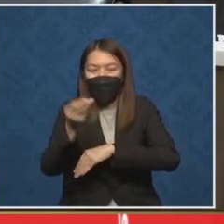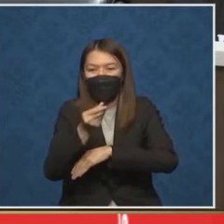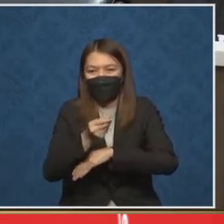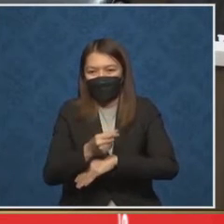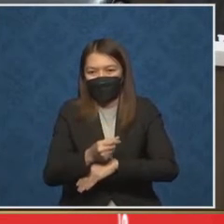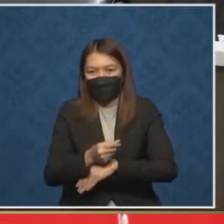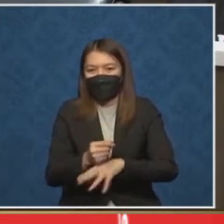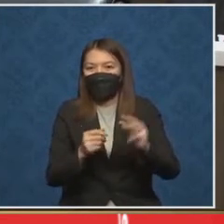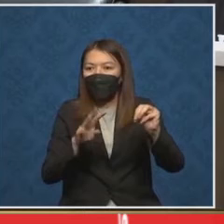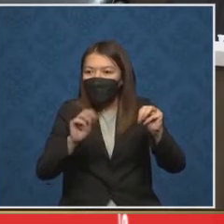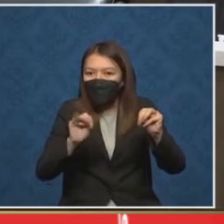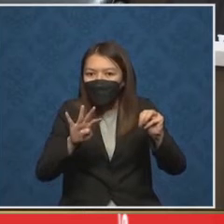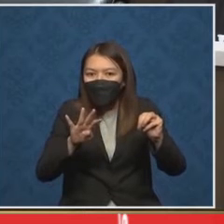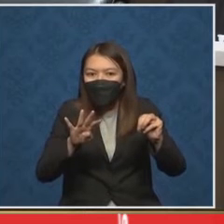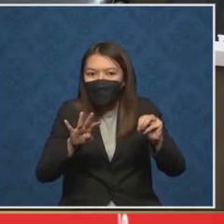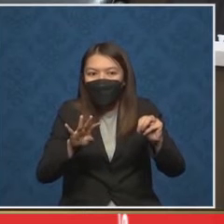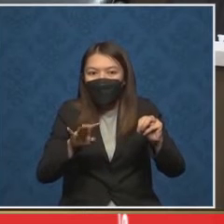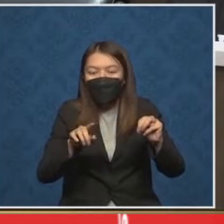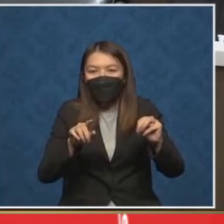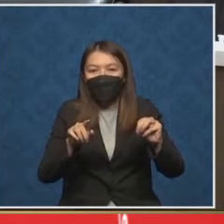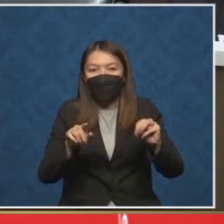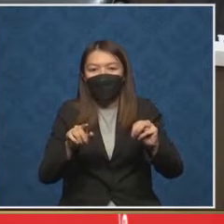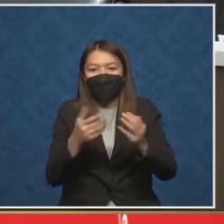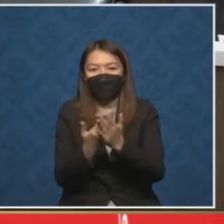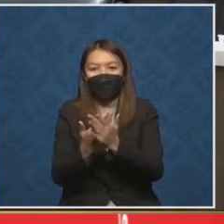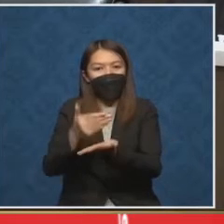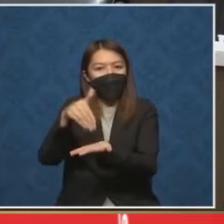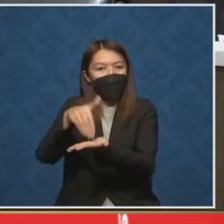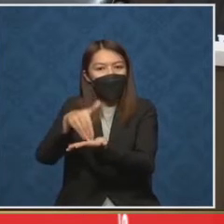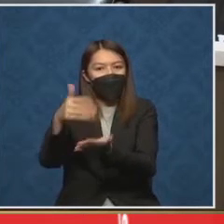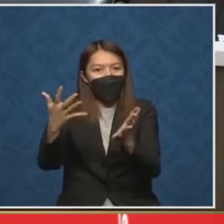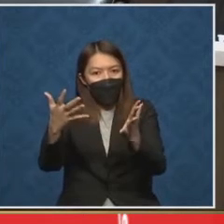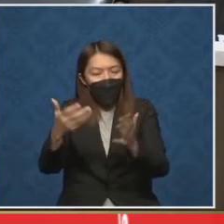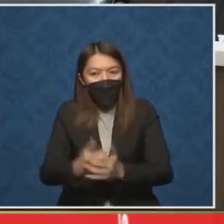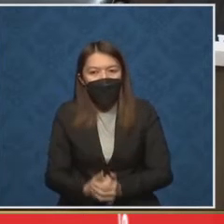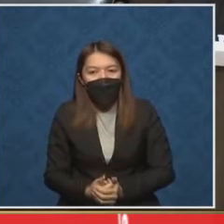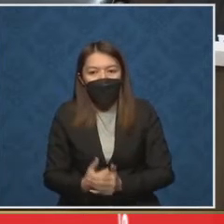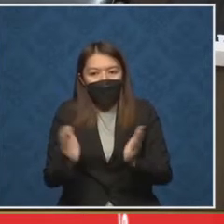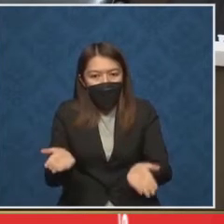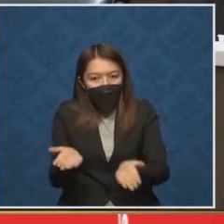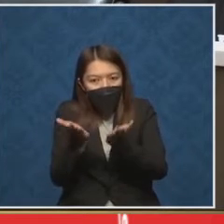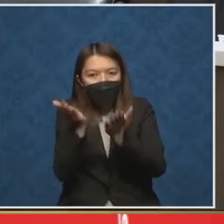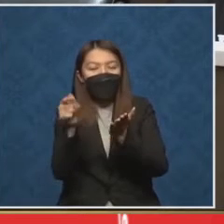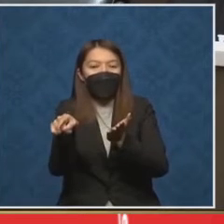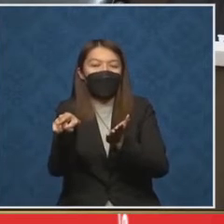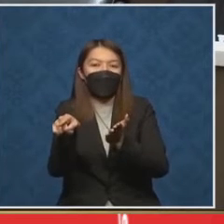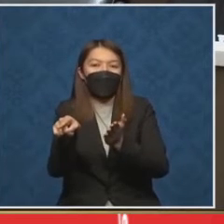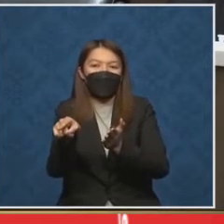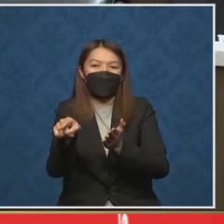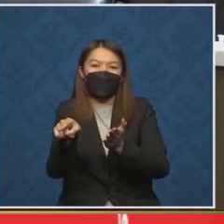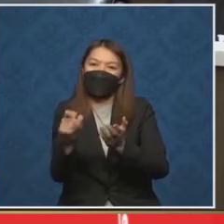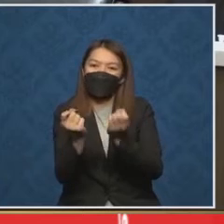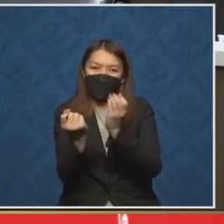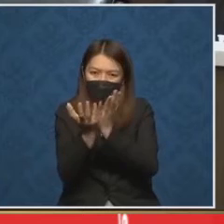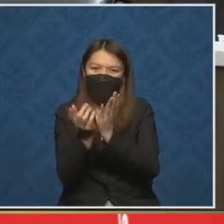ม.44ไม่ให้มีราคากลางเอากันเลยสนับสนุนกันเลยนี่คือผลเสียตามม